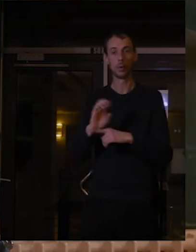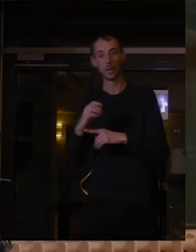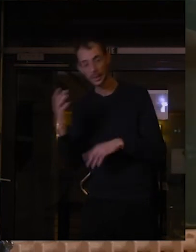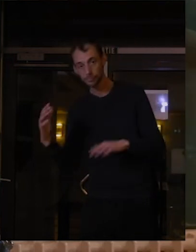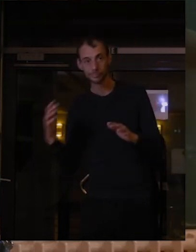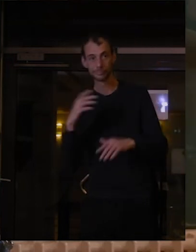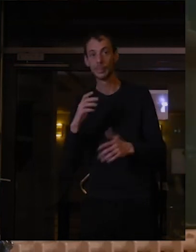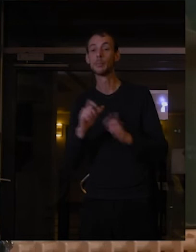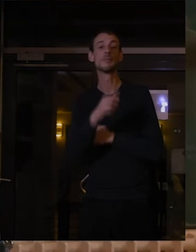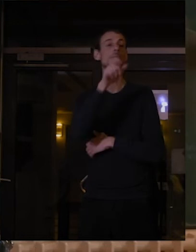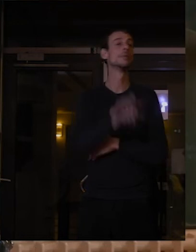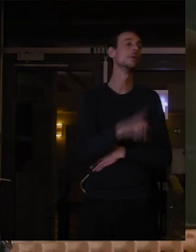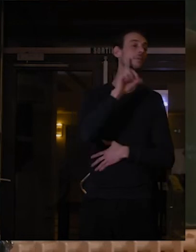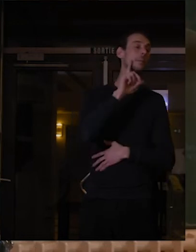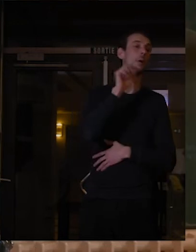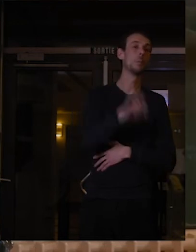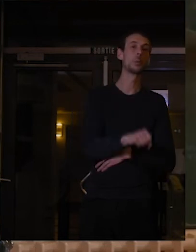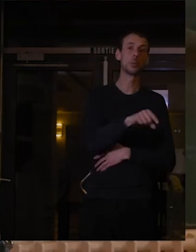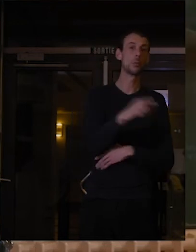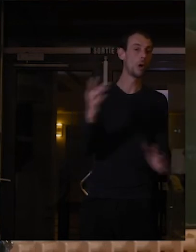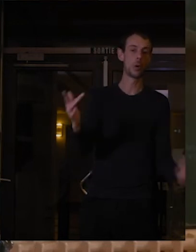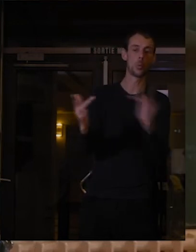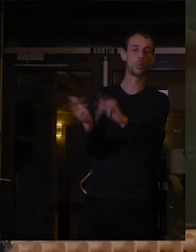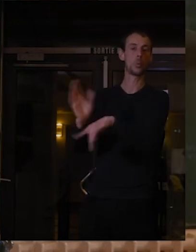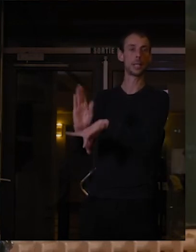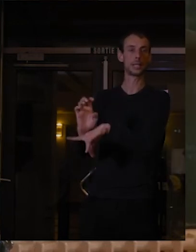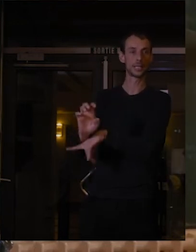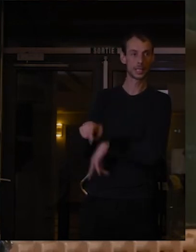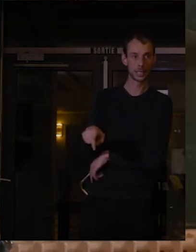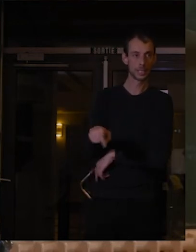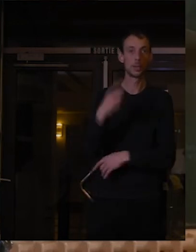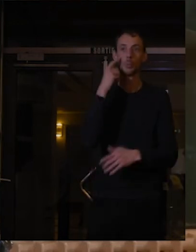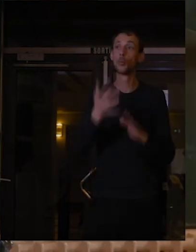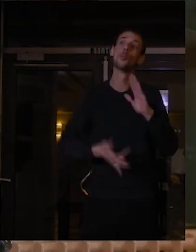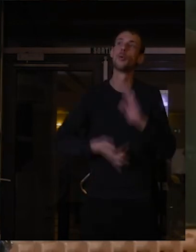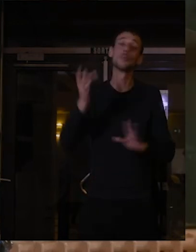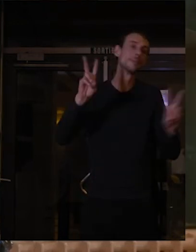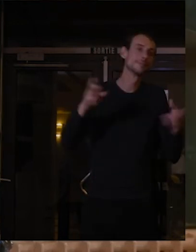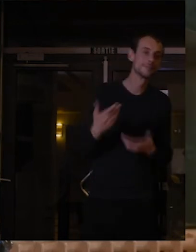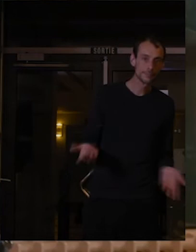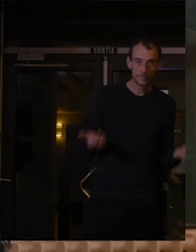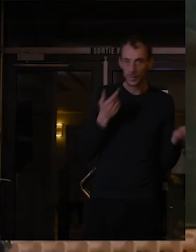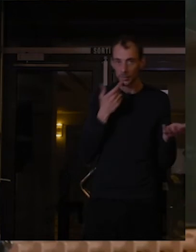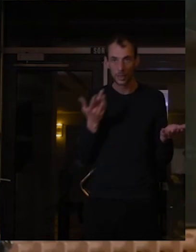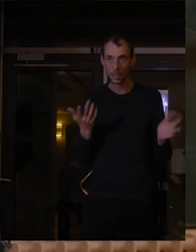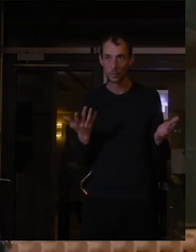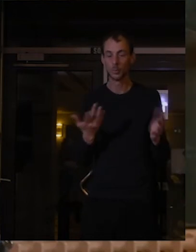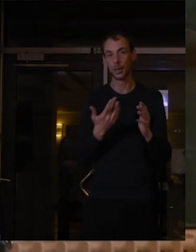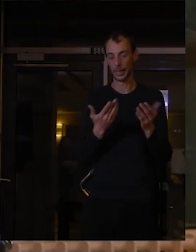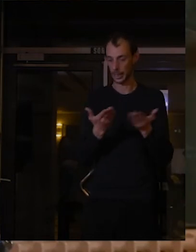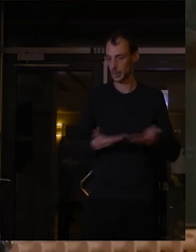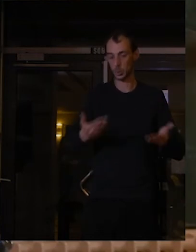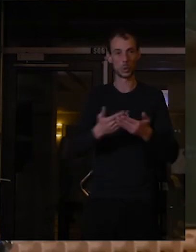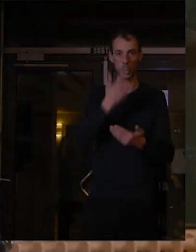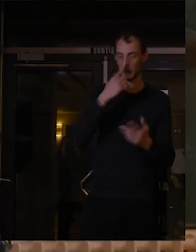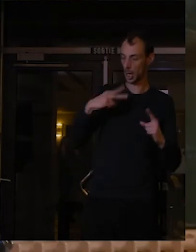pour que la femme puisse être contactée, ce taxi, pour qu'elle puisse, entre guillemets, s'enfuir, mais ne pas être prisonnière de